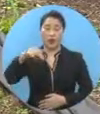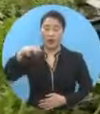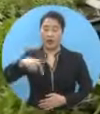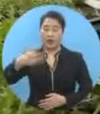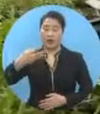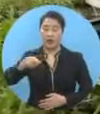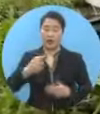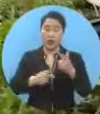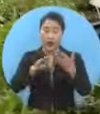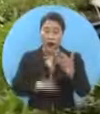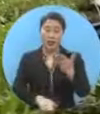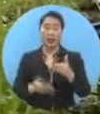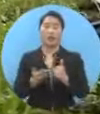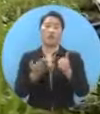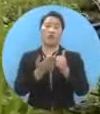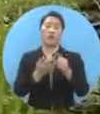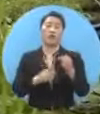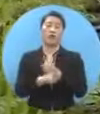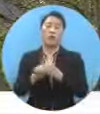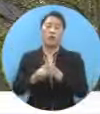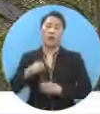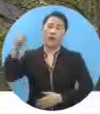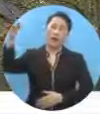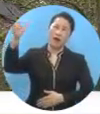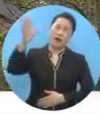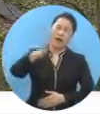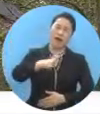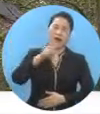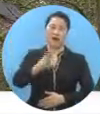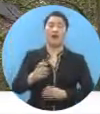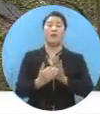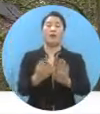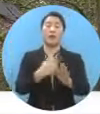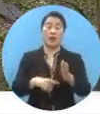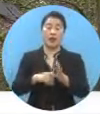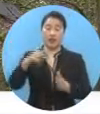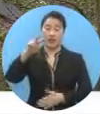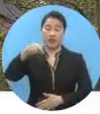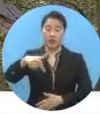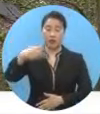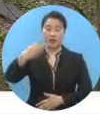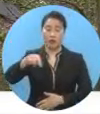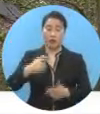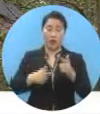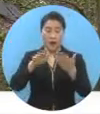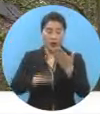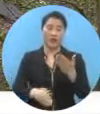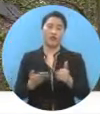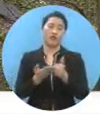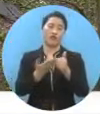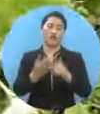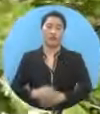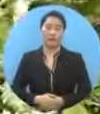유기농 석류나무 아래에서 재배합니다. 이 강한 햇볕을 막아주기 위하여 이 석류나무에서 키우고